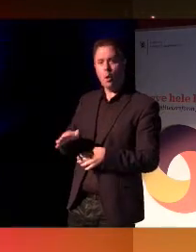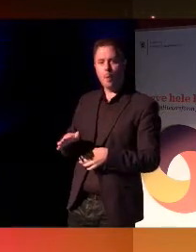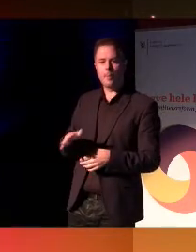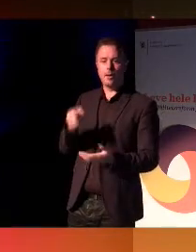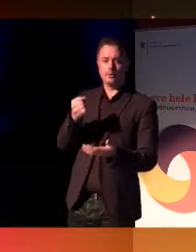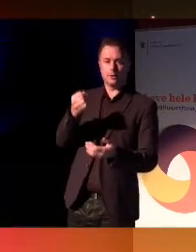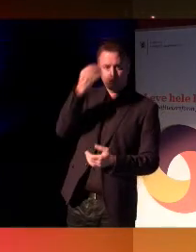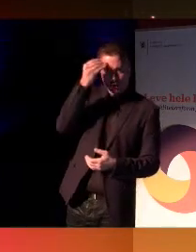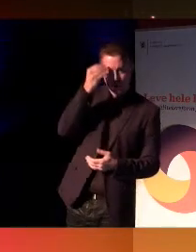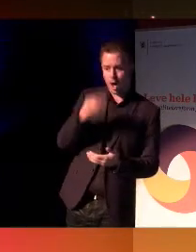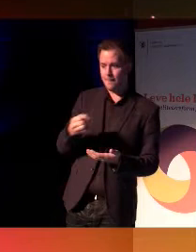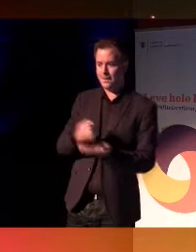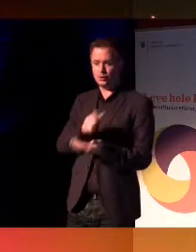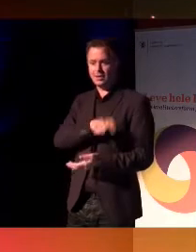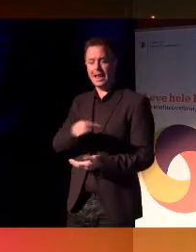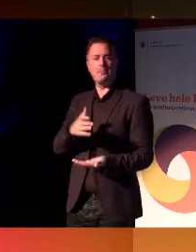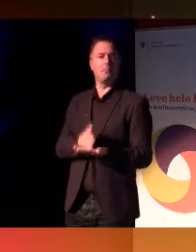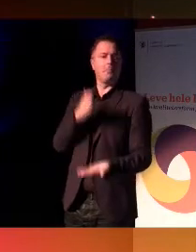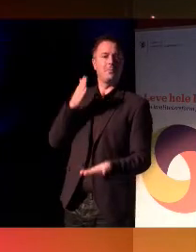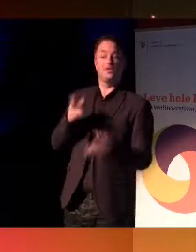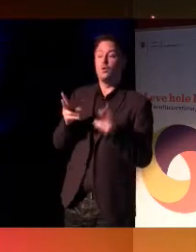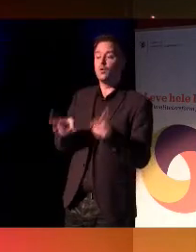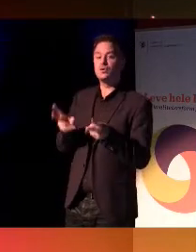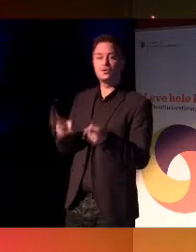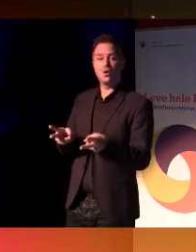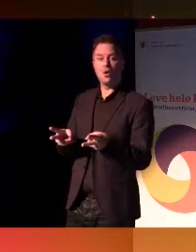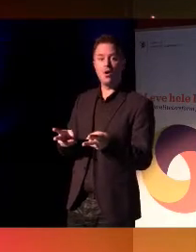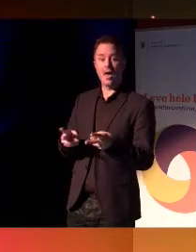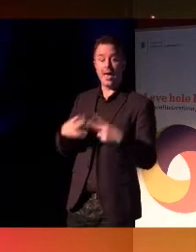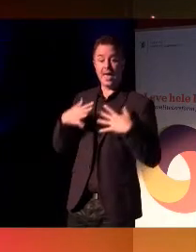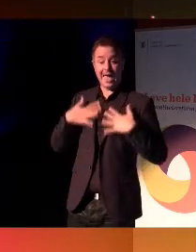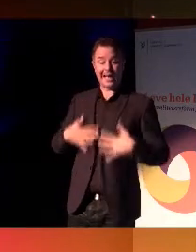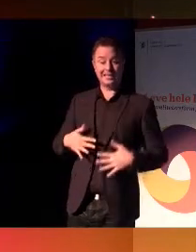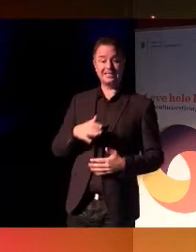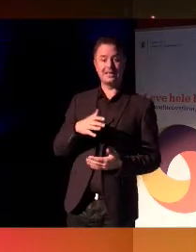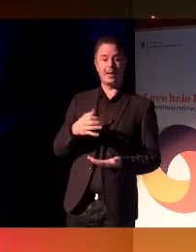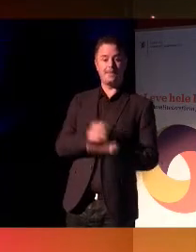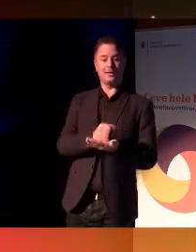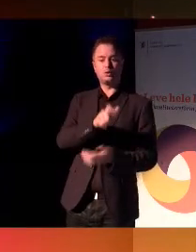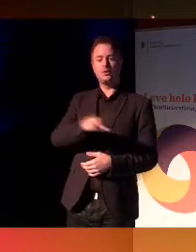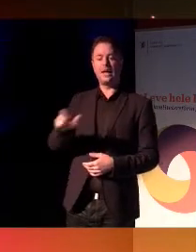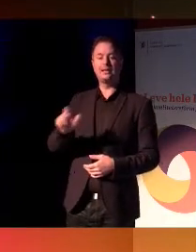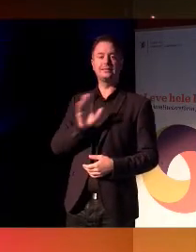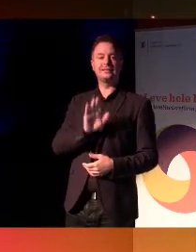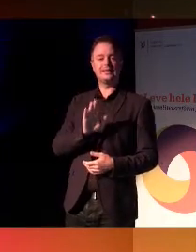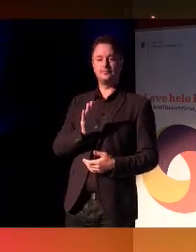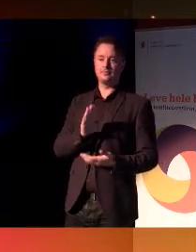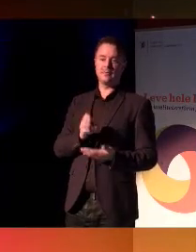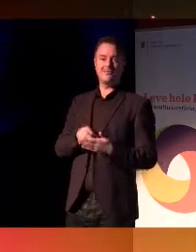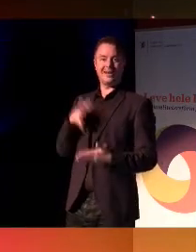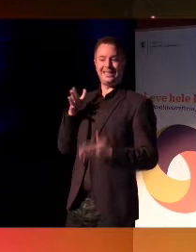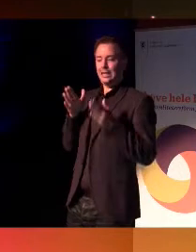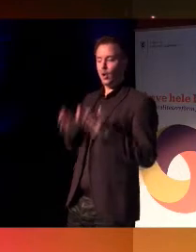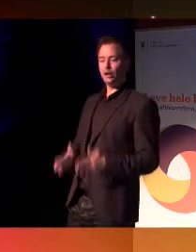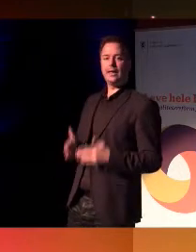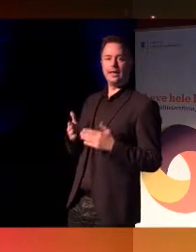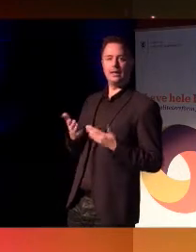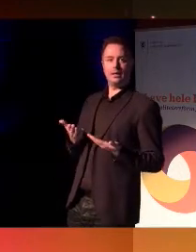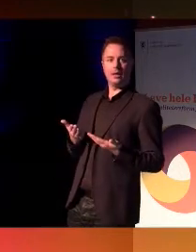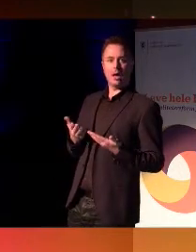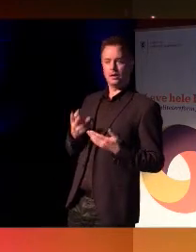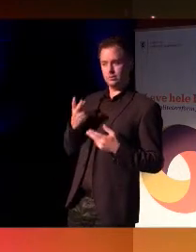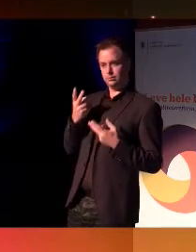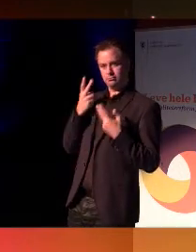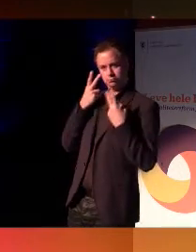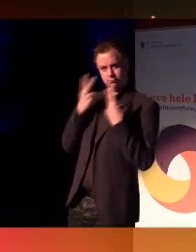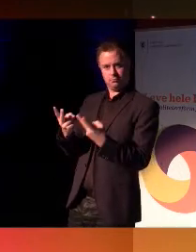I bunn og grunn også om hvilke verdier hvert enkelt helsepersonell hadde til bruk av tvang. Og da vi inne på,